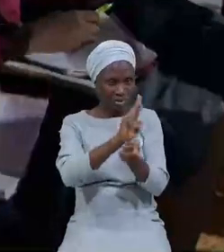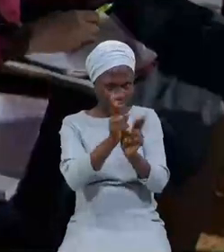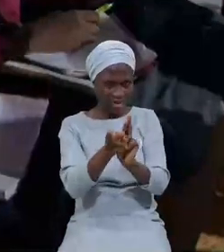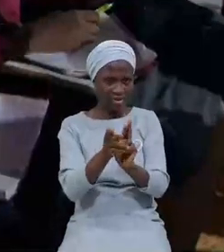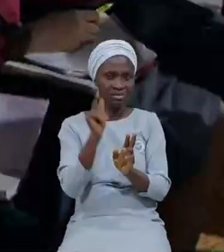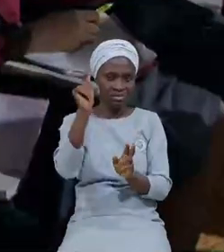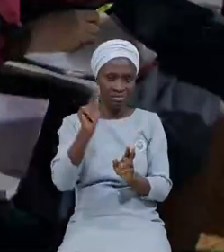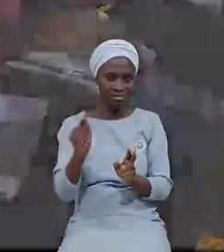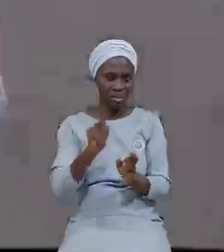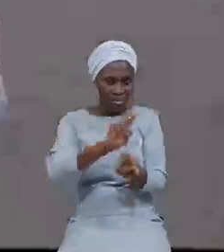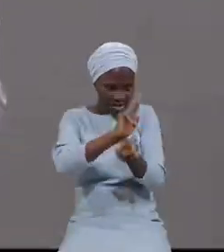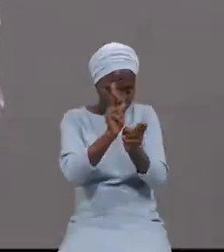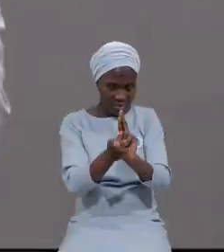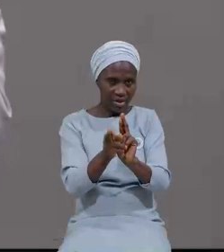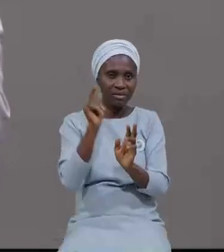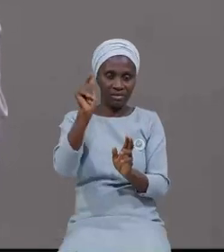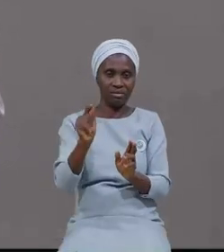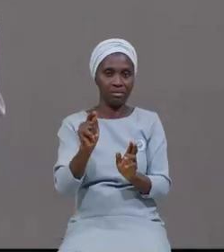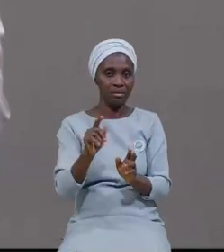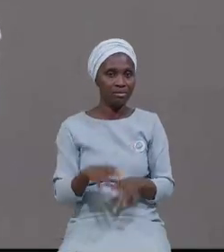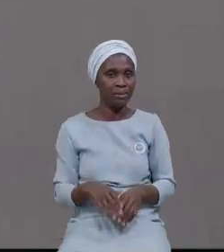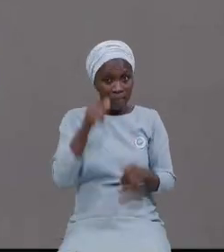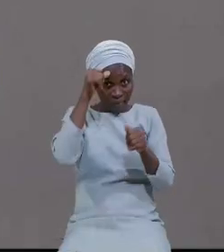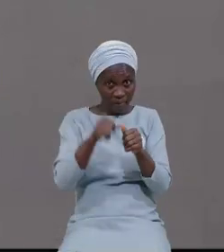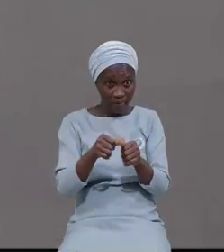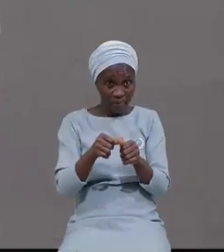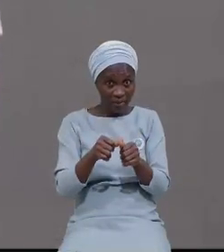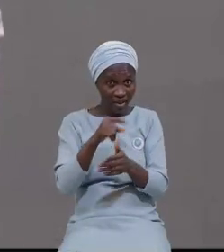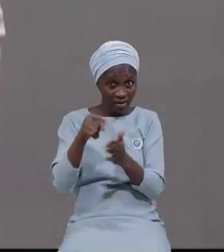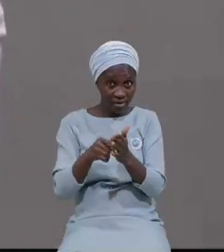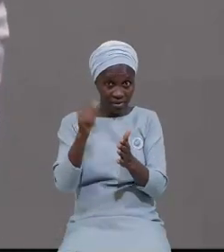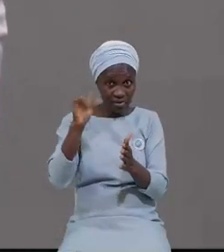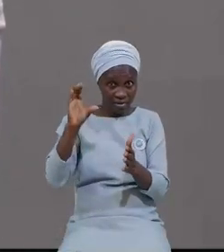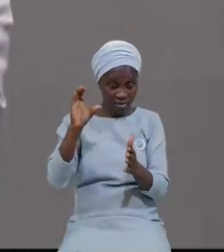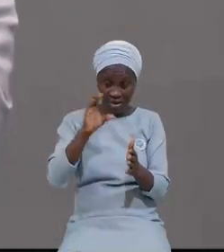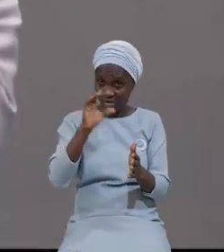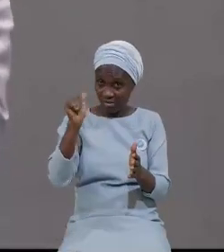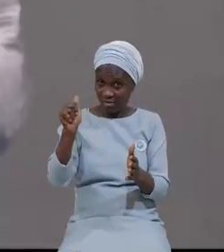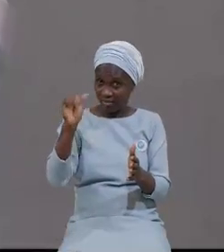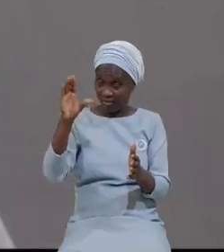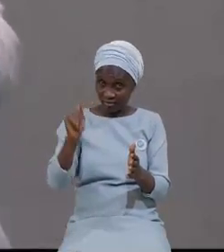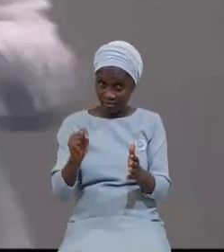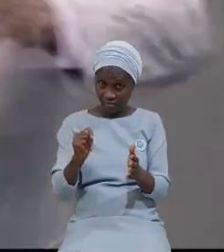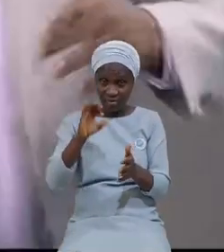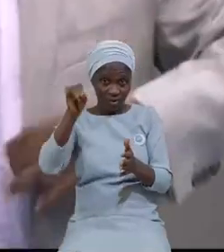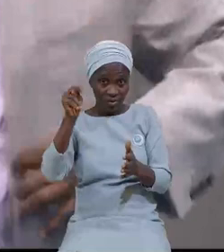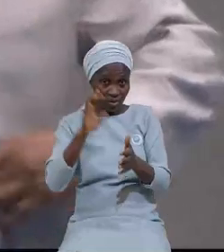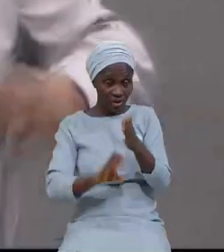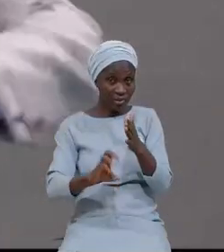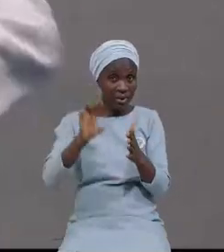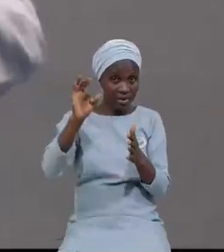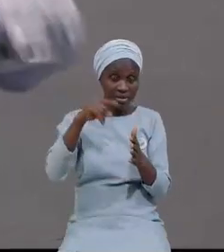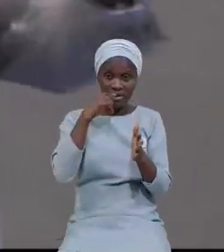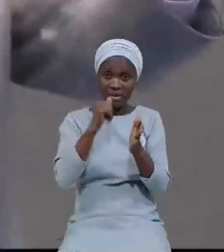donc repentez-vous donc rappelez-vous en jean chapitre 19 il a dit c'est tout